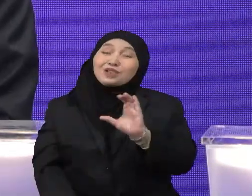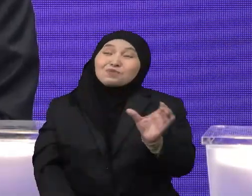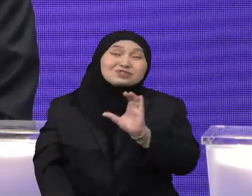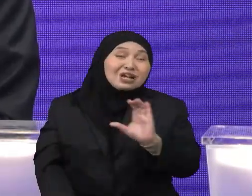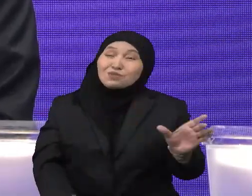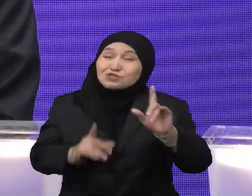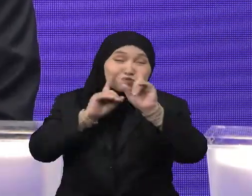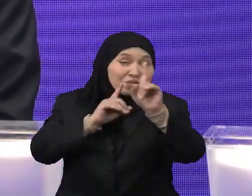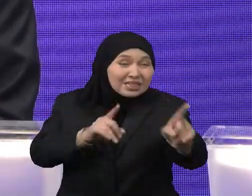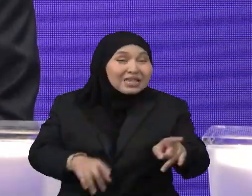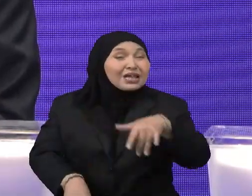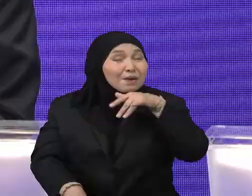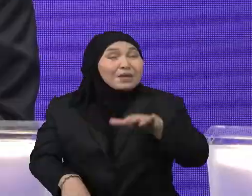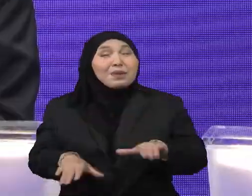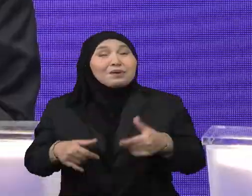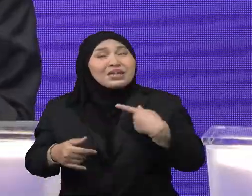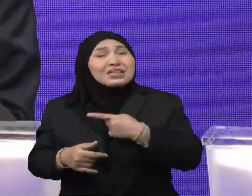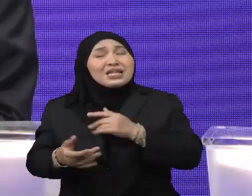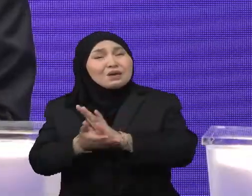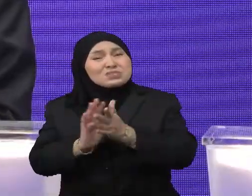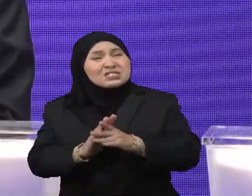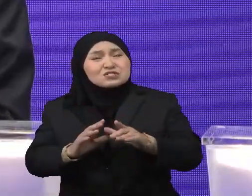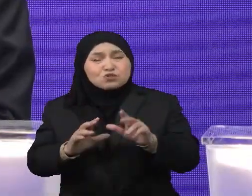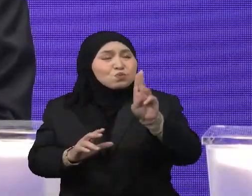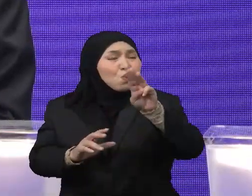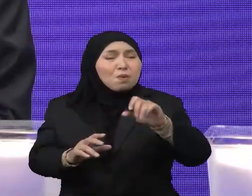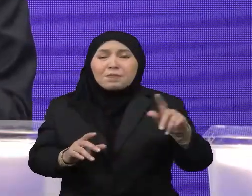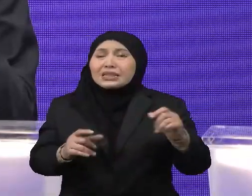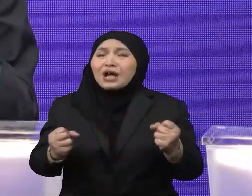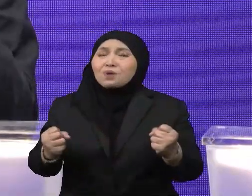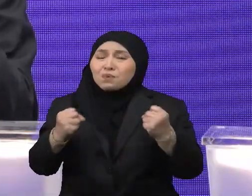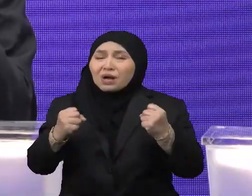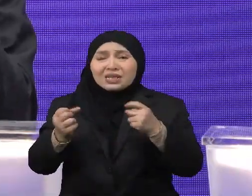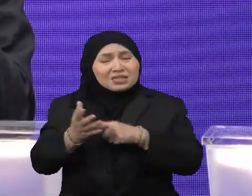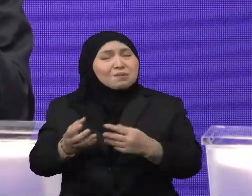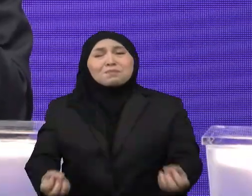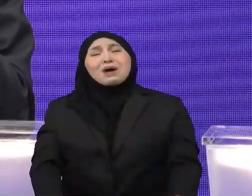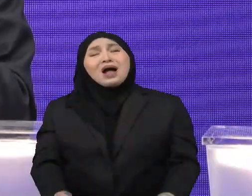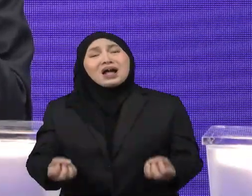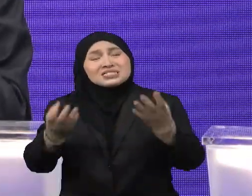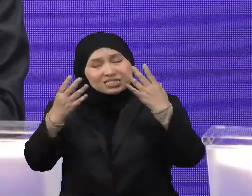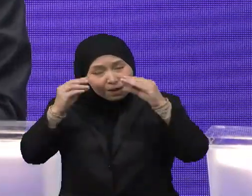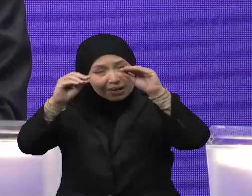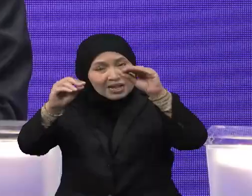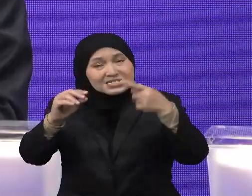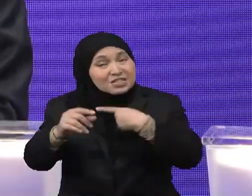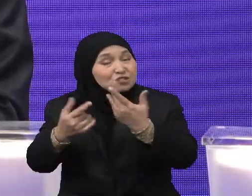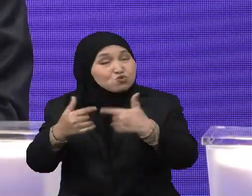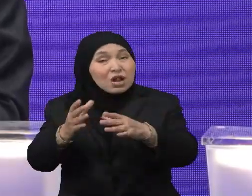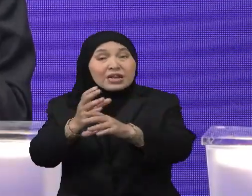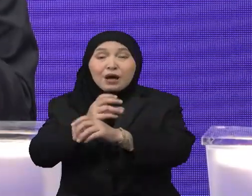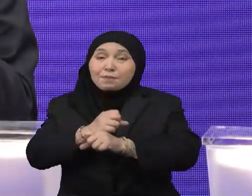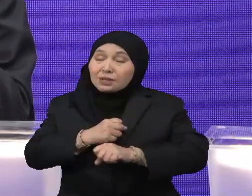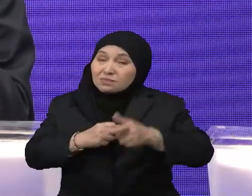perintah Nabi SAW Jadi bagaimana kita tidak menjadi satu umat yang kuat jadi ini banyak-banyak banyak pengajaran yang kita telah dapat